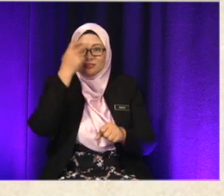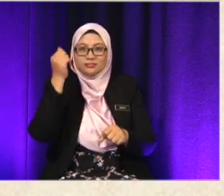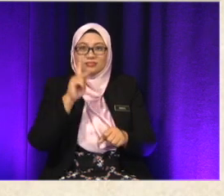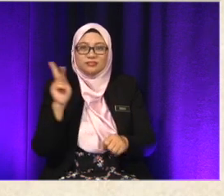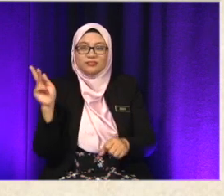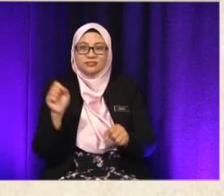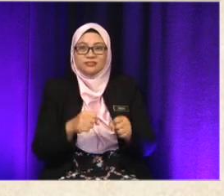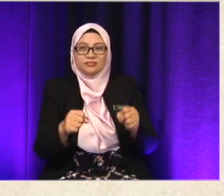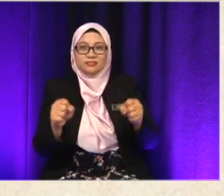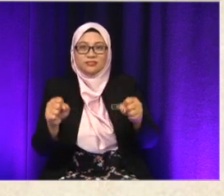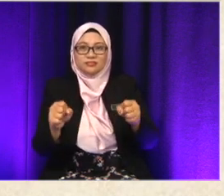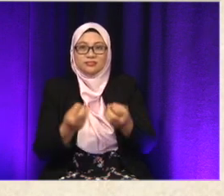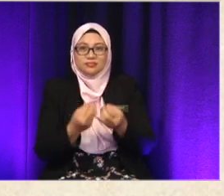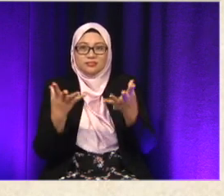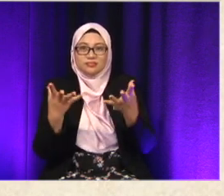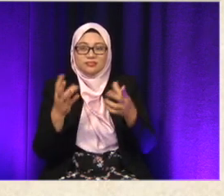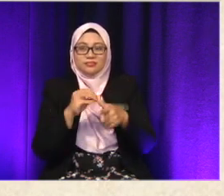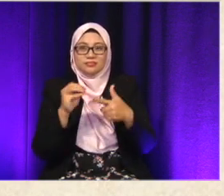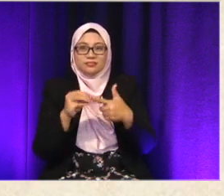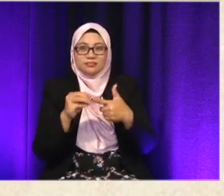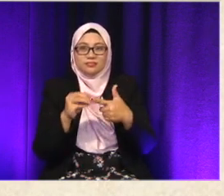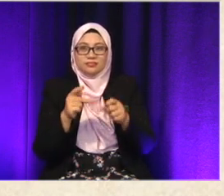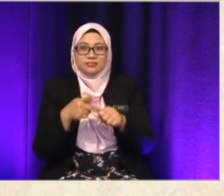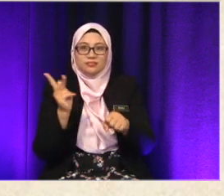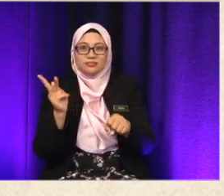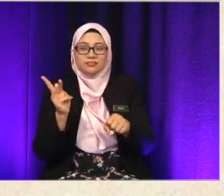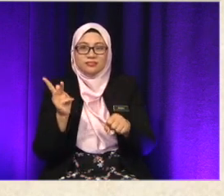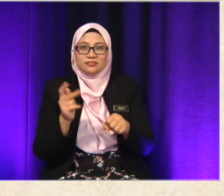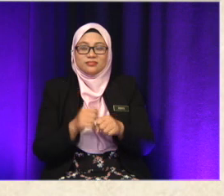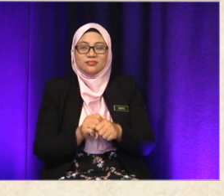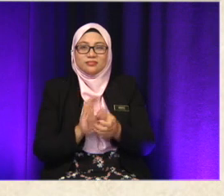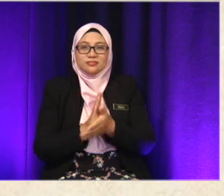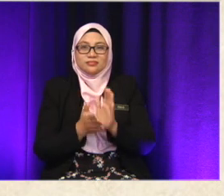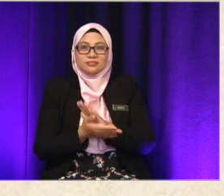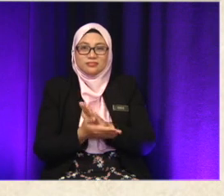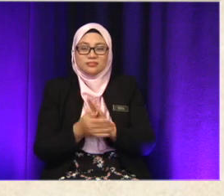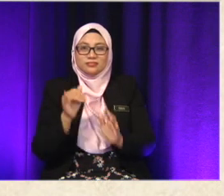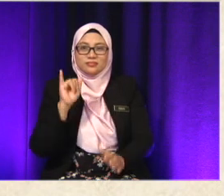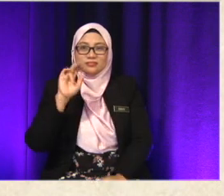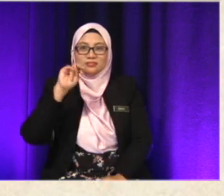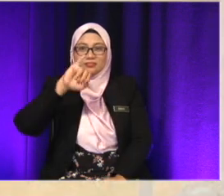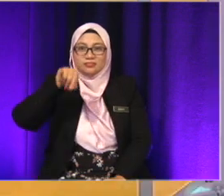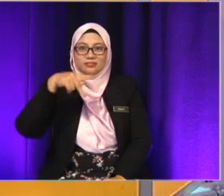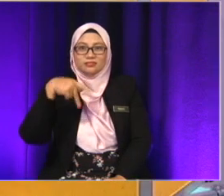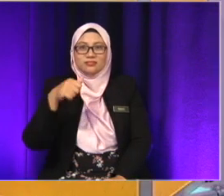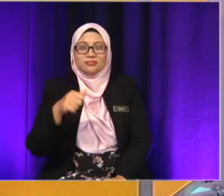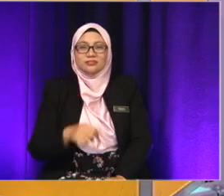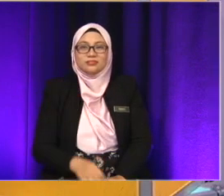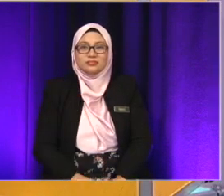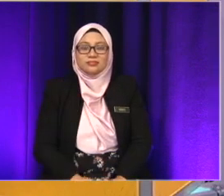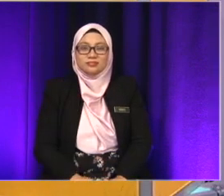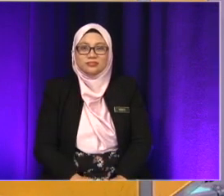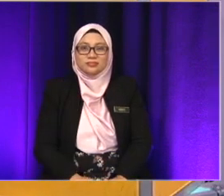kita panggil meletup ataupun terburai. Jadi injap pelega ni melegakan. Contoh paling senang kan dalam kita tubuh badan kita